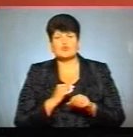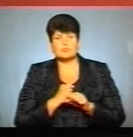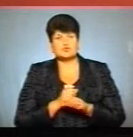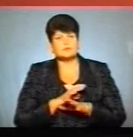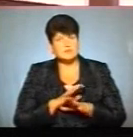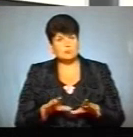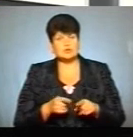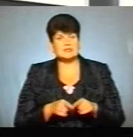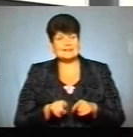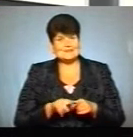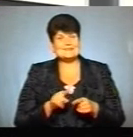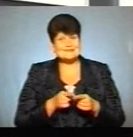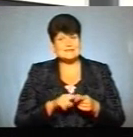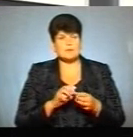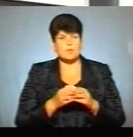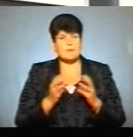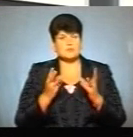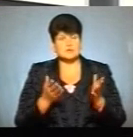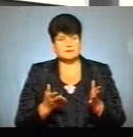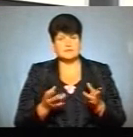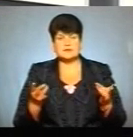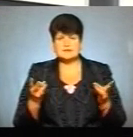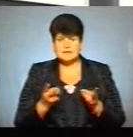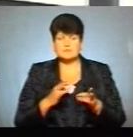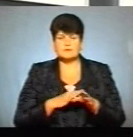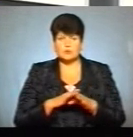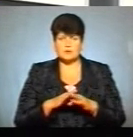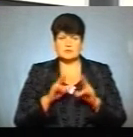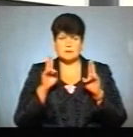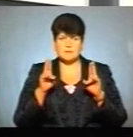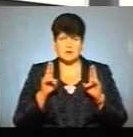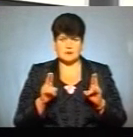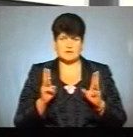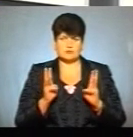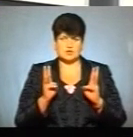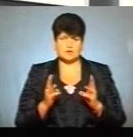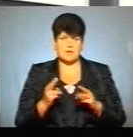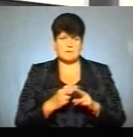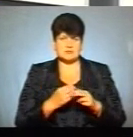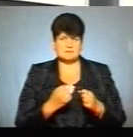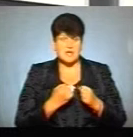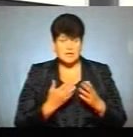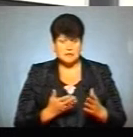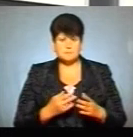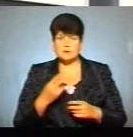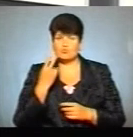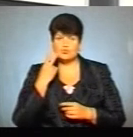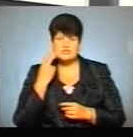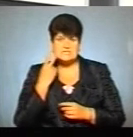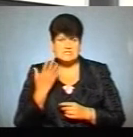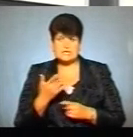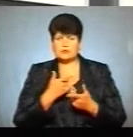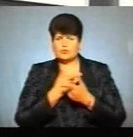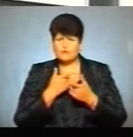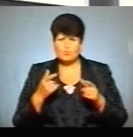таких проблем із пожежами. Потрібно ретельно дотримуватись правил пожежної безпеки. Ми постійно